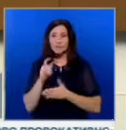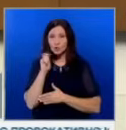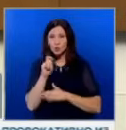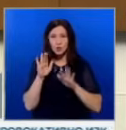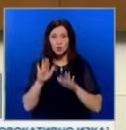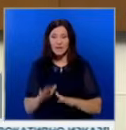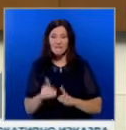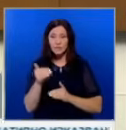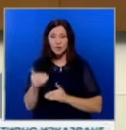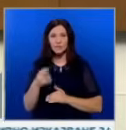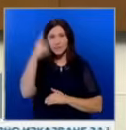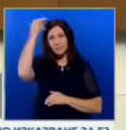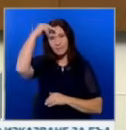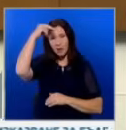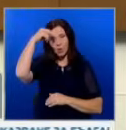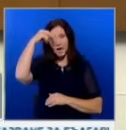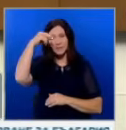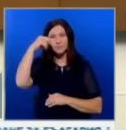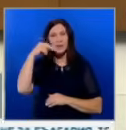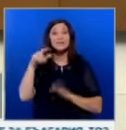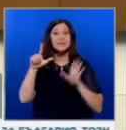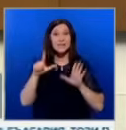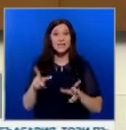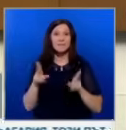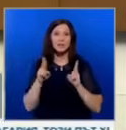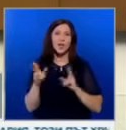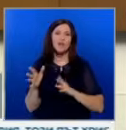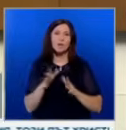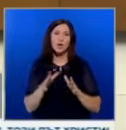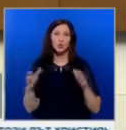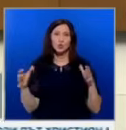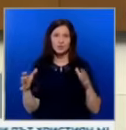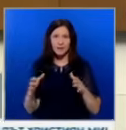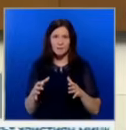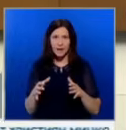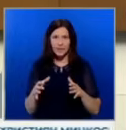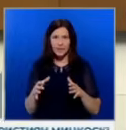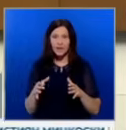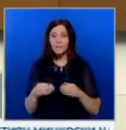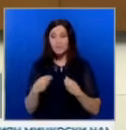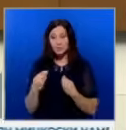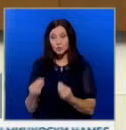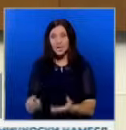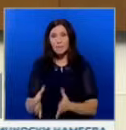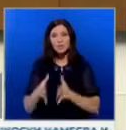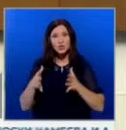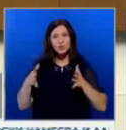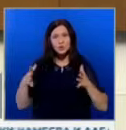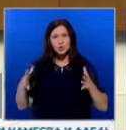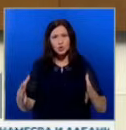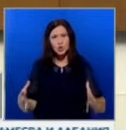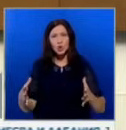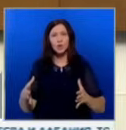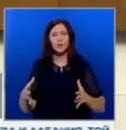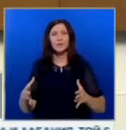остава приоритет за България. Със 7 решения на Народното събрание предоставяме широк спектър от мерки